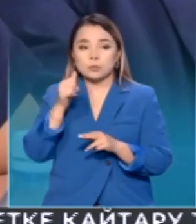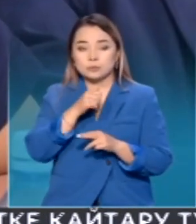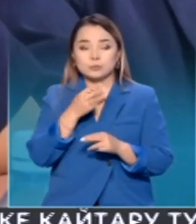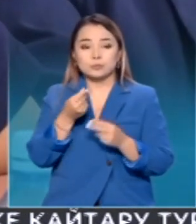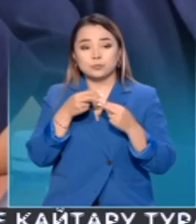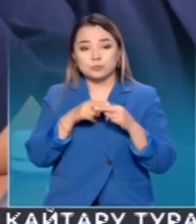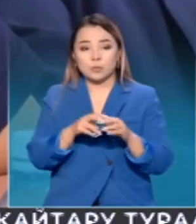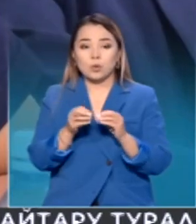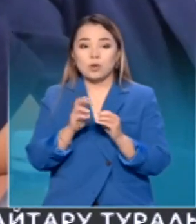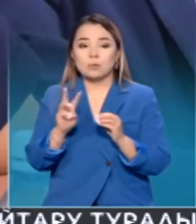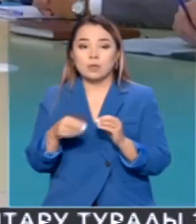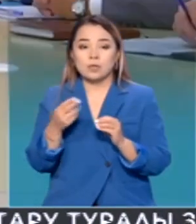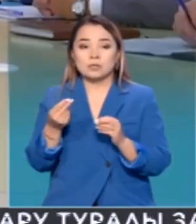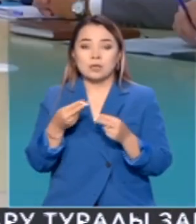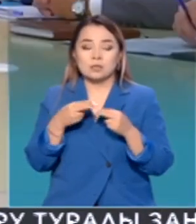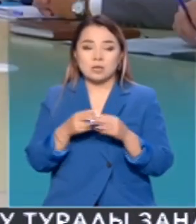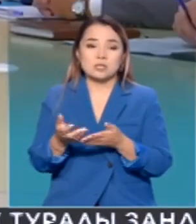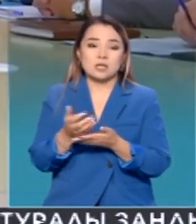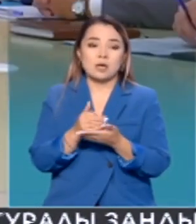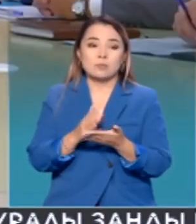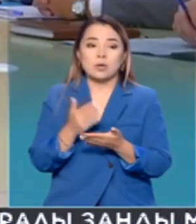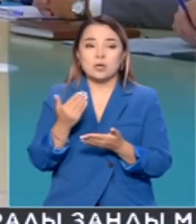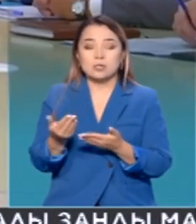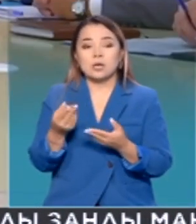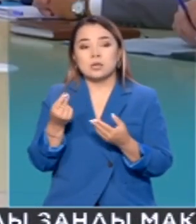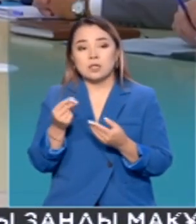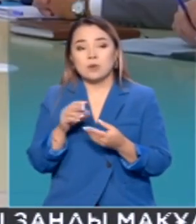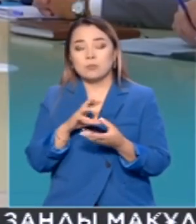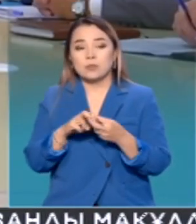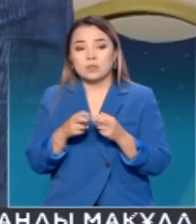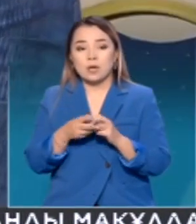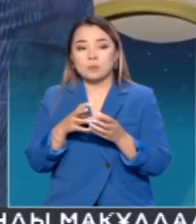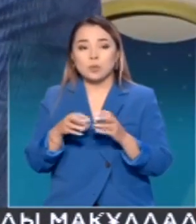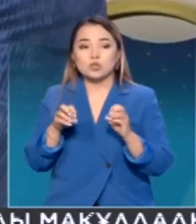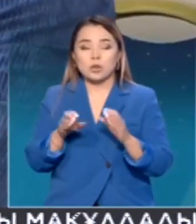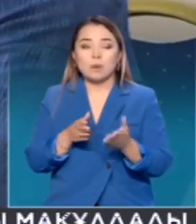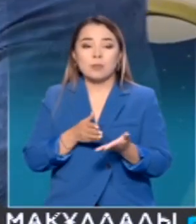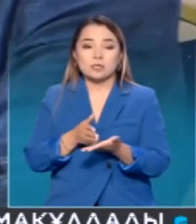субсидиядан 10 миллиард теңге жинақталып қалған. Бұл қаржы да мәселені шешуге